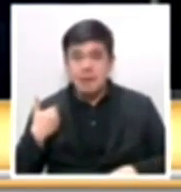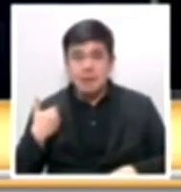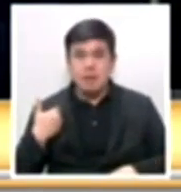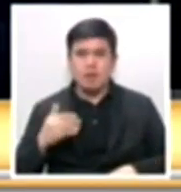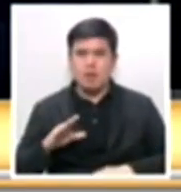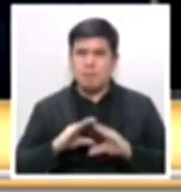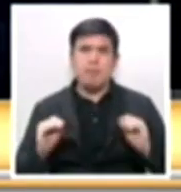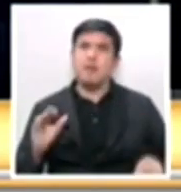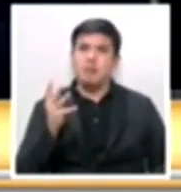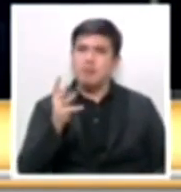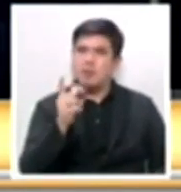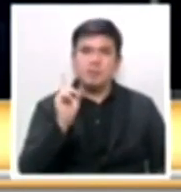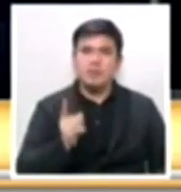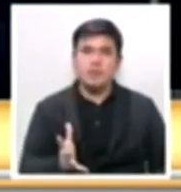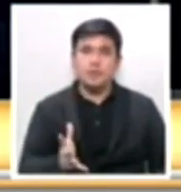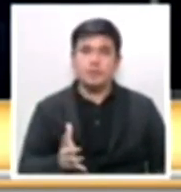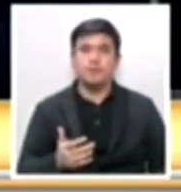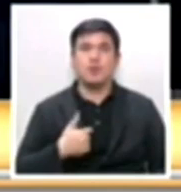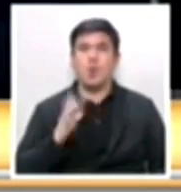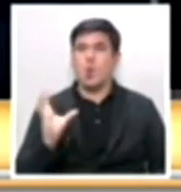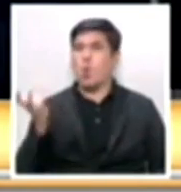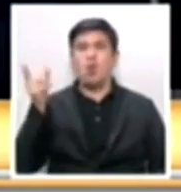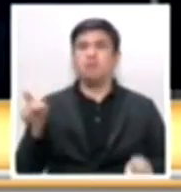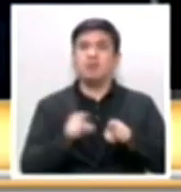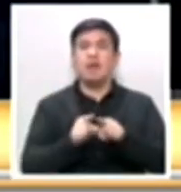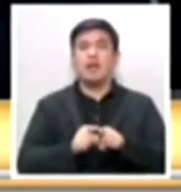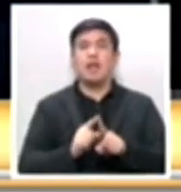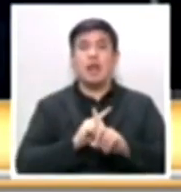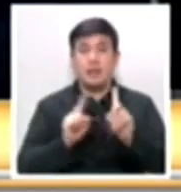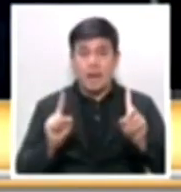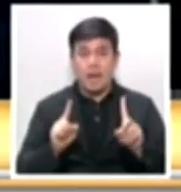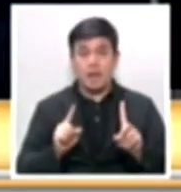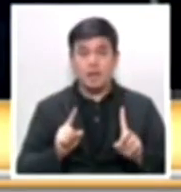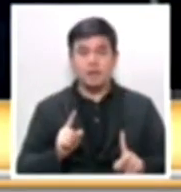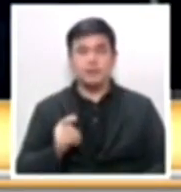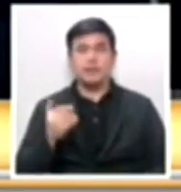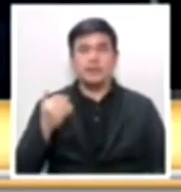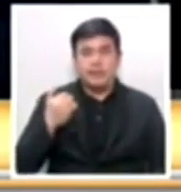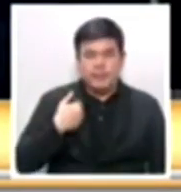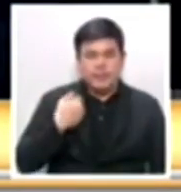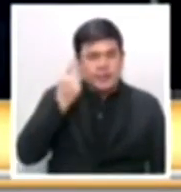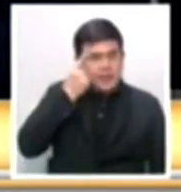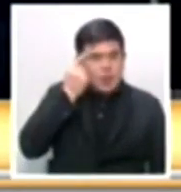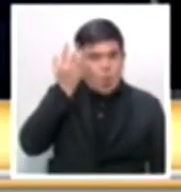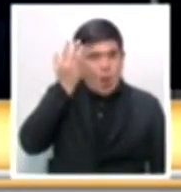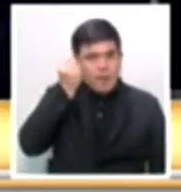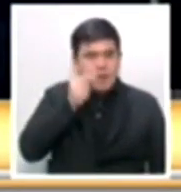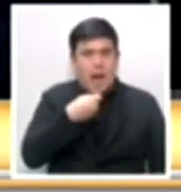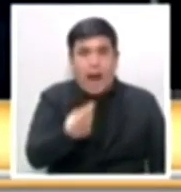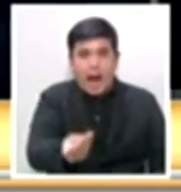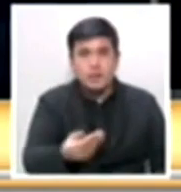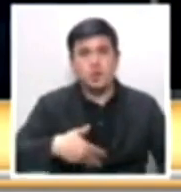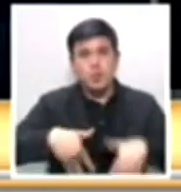ในประเทศไทยอย่างเดียวในโลกก็คงไม่มีนะครับอยู่ที่ว่าเราจะสร้างความเข้าใจอย่าง